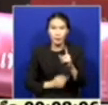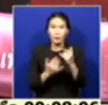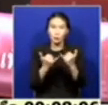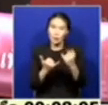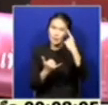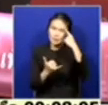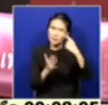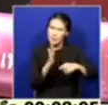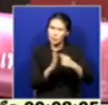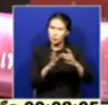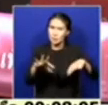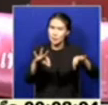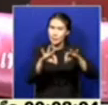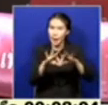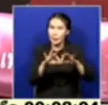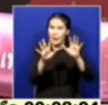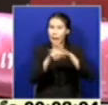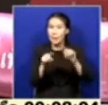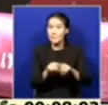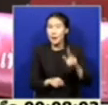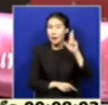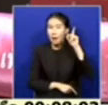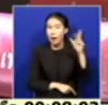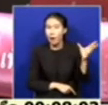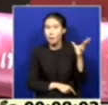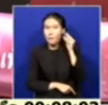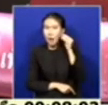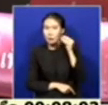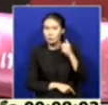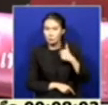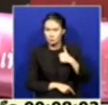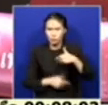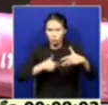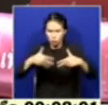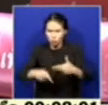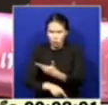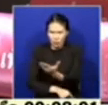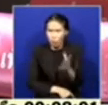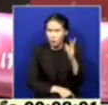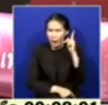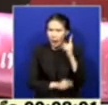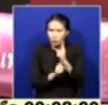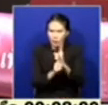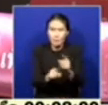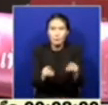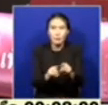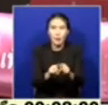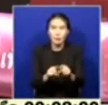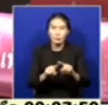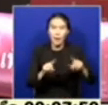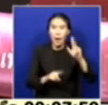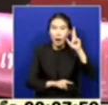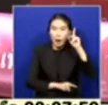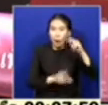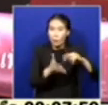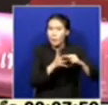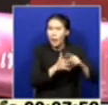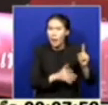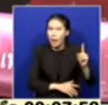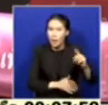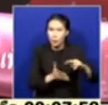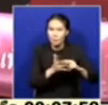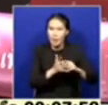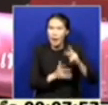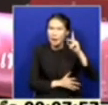ที่มีความสำคัญแล้วท่านก็บอกว่าสำคัญทุกคนอยู่ในประเทศทั่วโลกผมเองก็อยากจะบอกว่